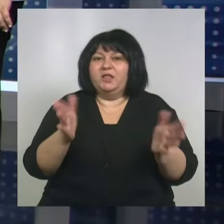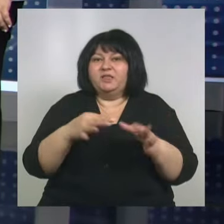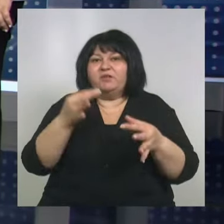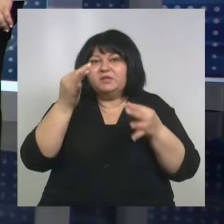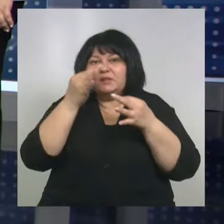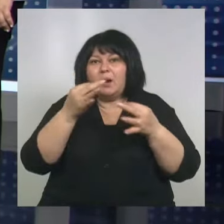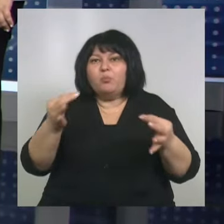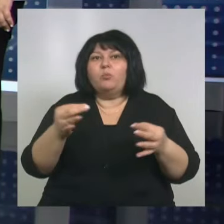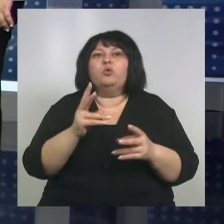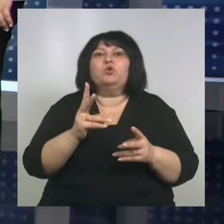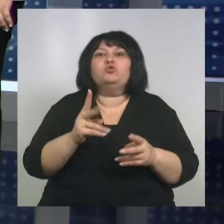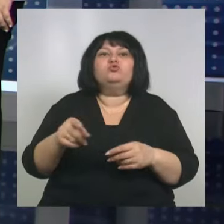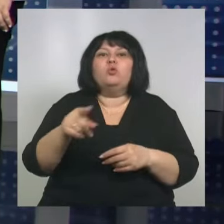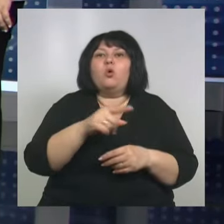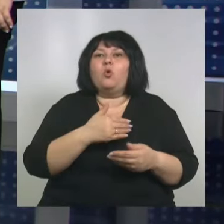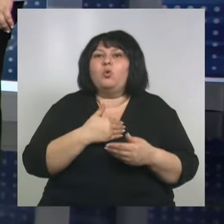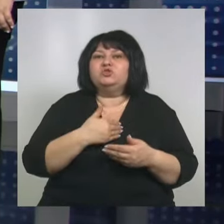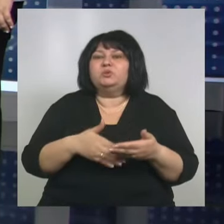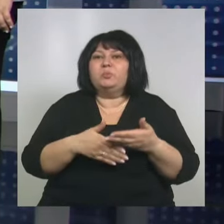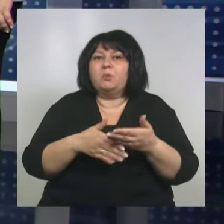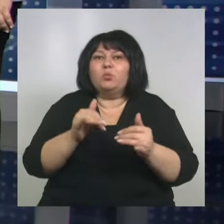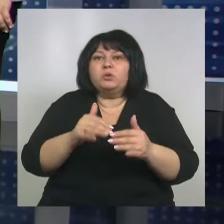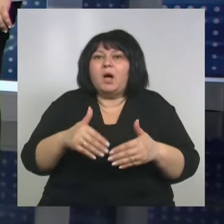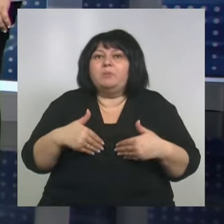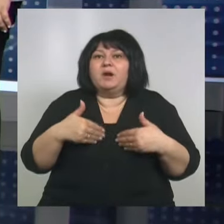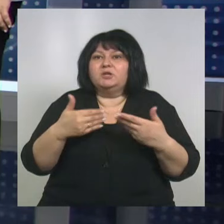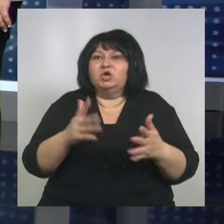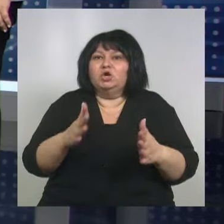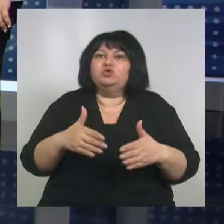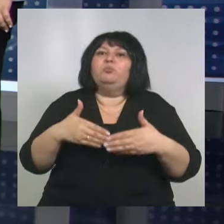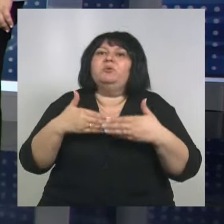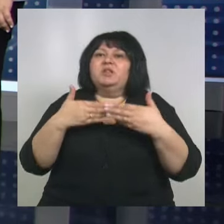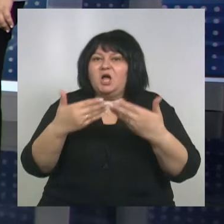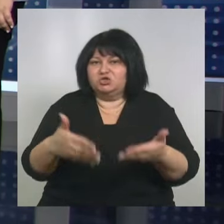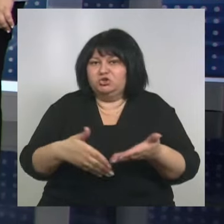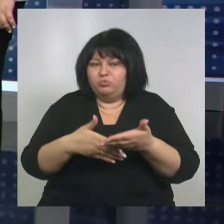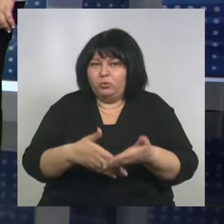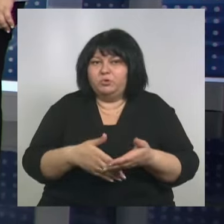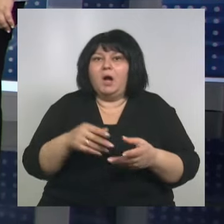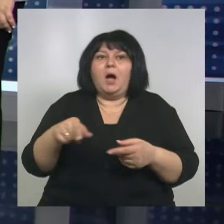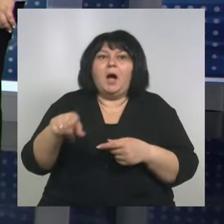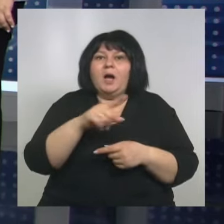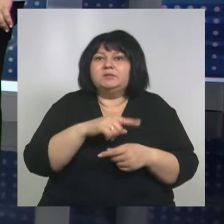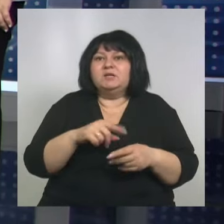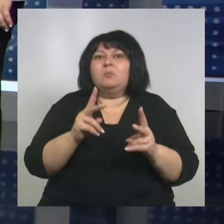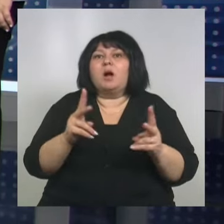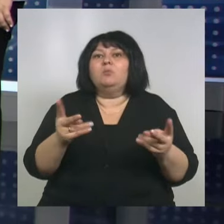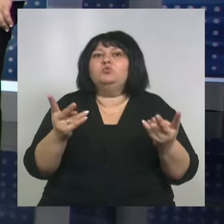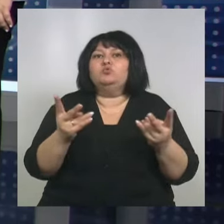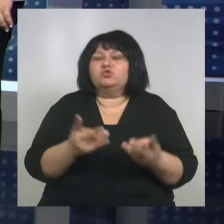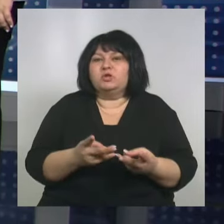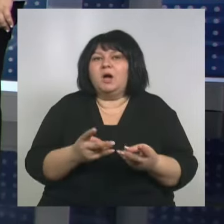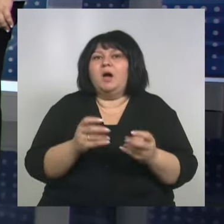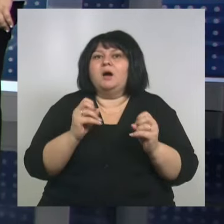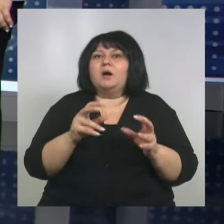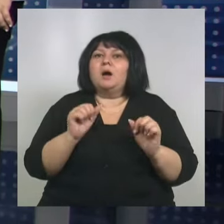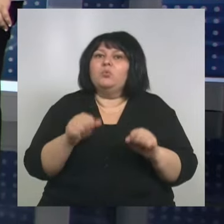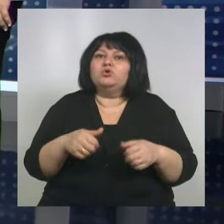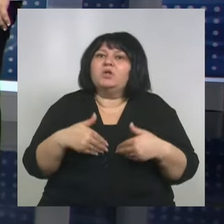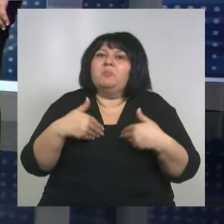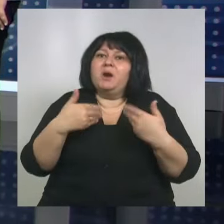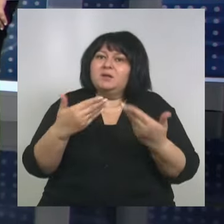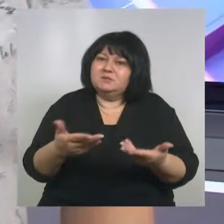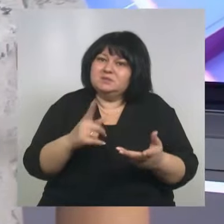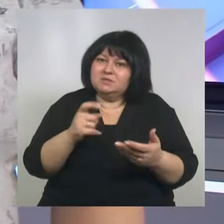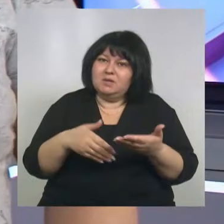раз Тем кто хочет помочь Куда обратиться чтобы предложить эту помощь Ну а тем кому она нужна опять же как можно за ней обратиться за этой